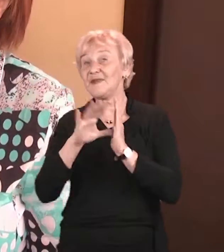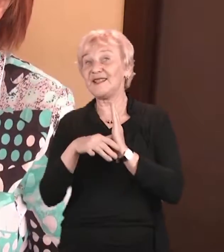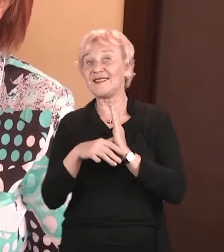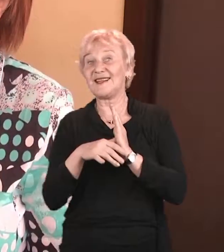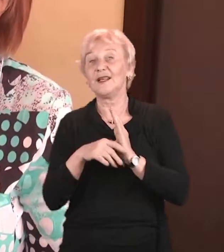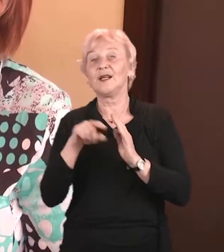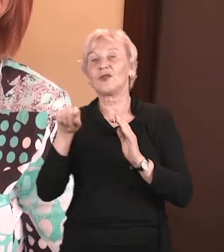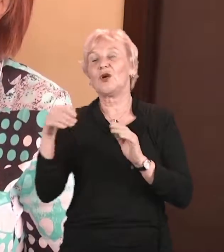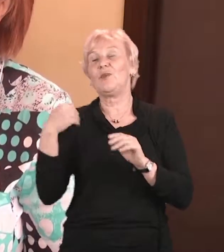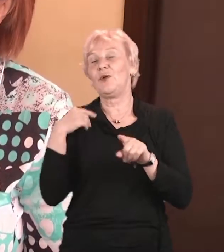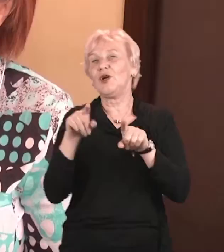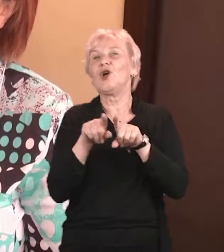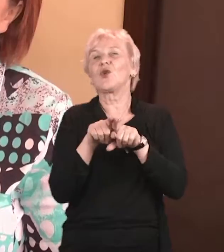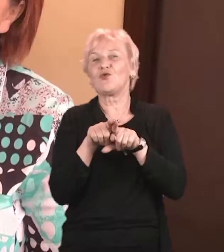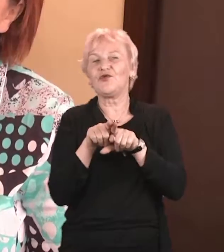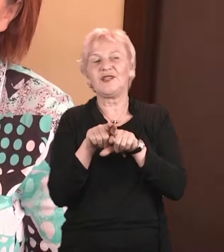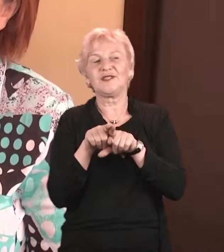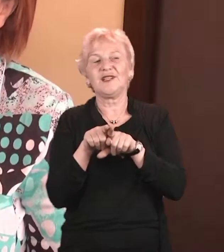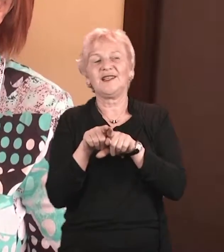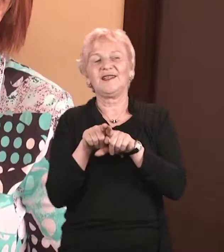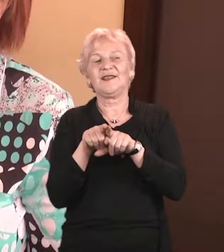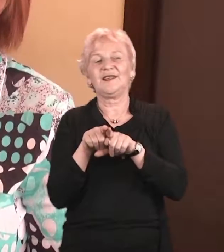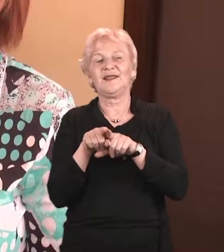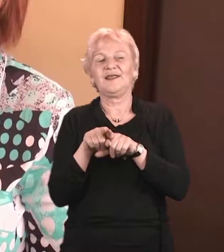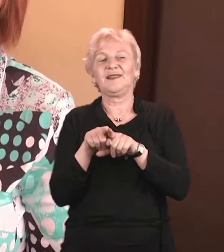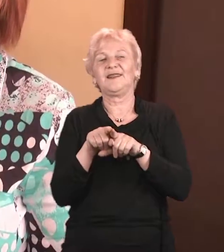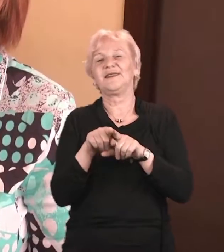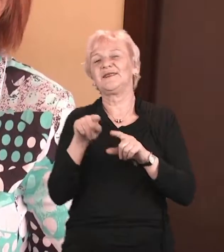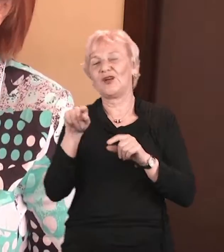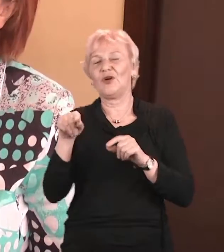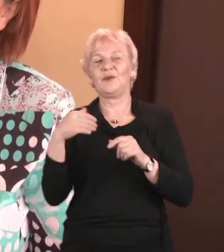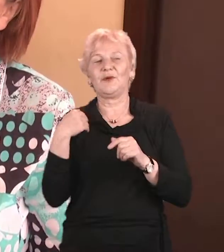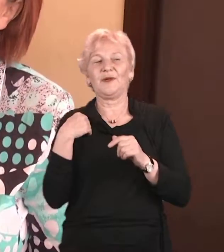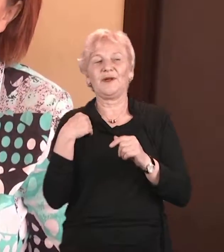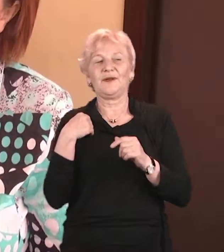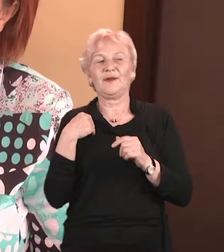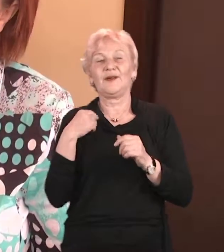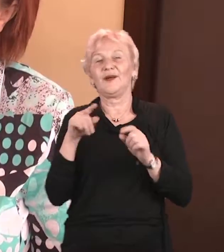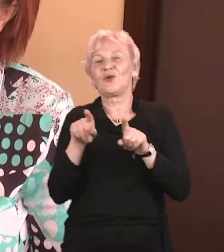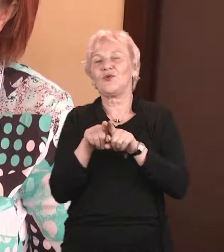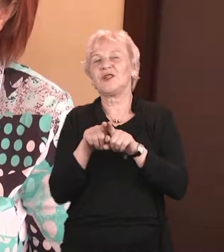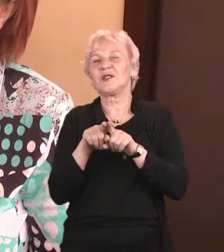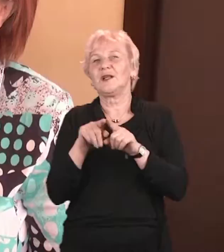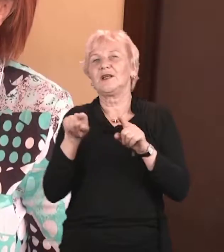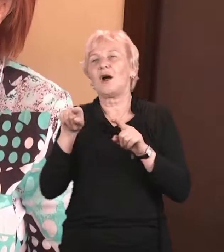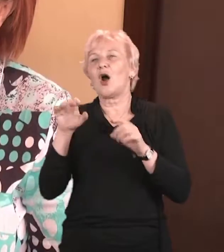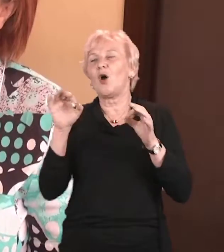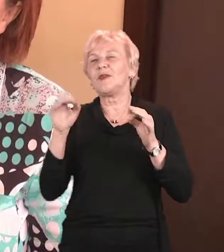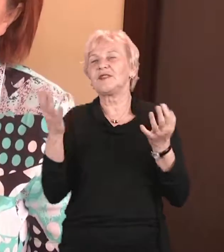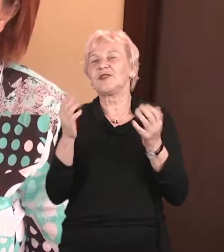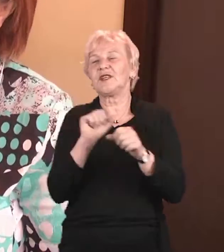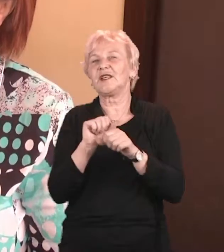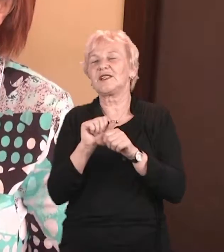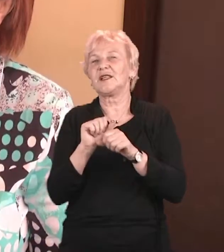połacie, jakie zajmował nasz ośrodek, sięgały nawet właśnie po bibliotekę, a nawet do dzisiejszego sklepu Dino, bo tam